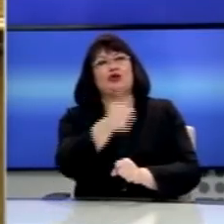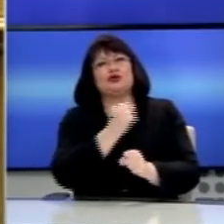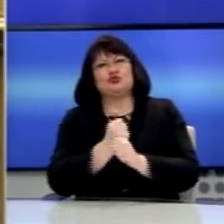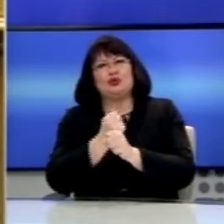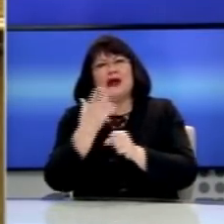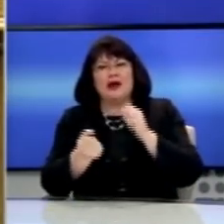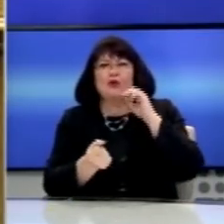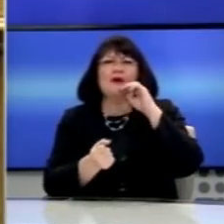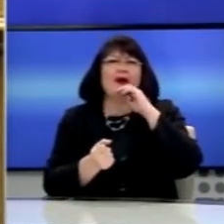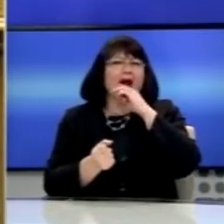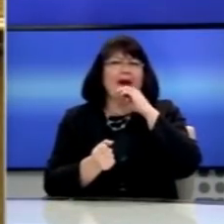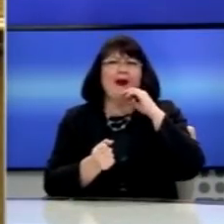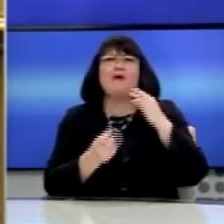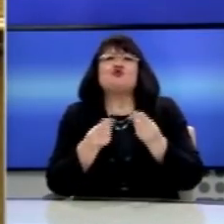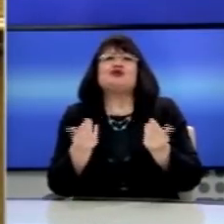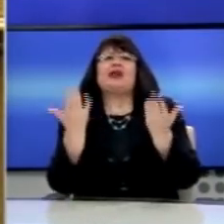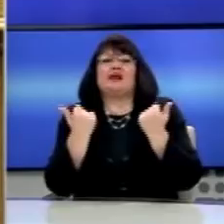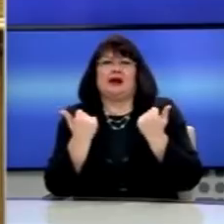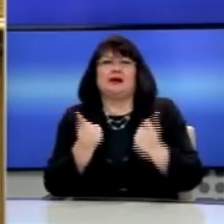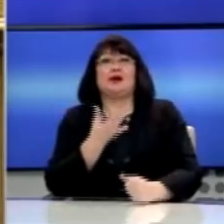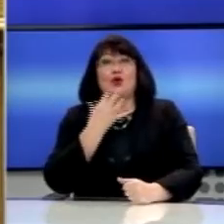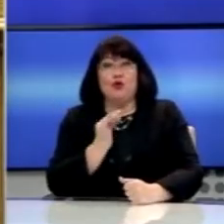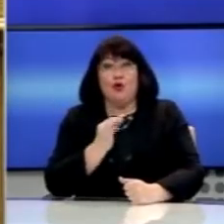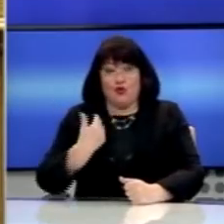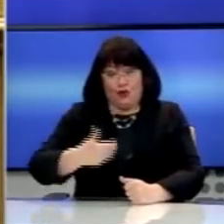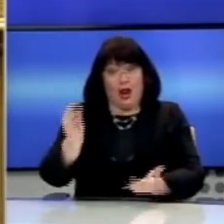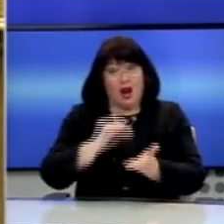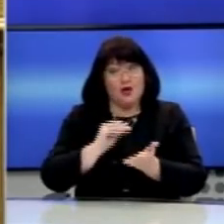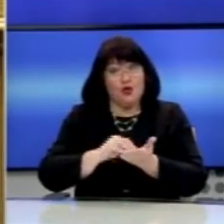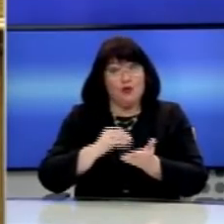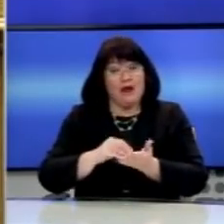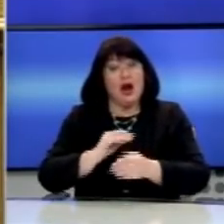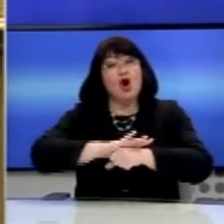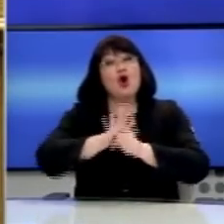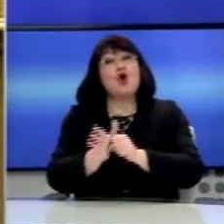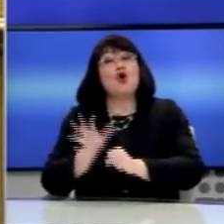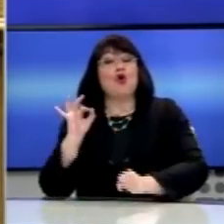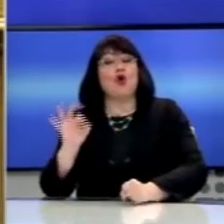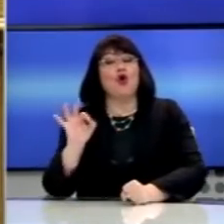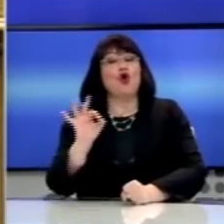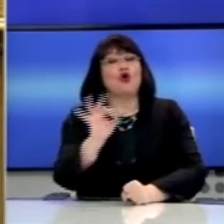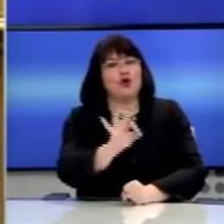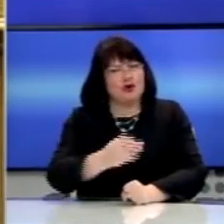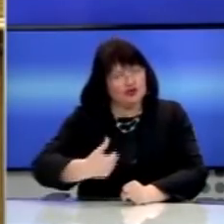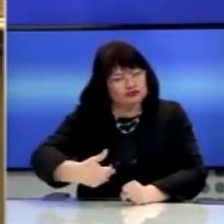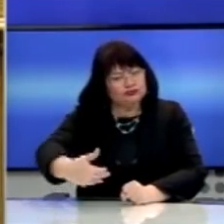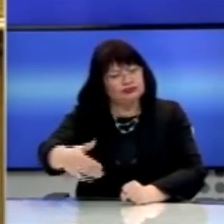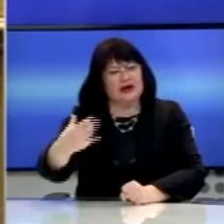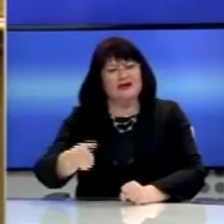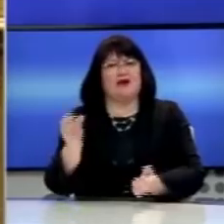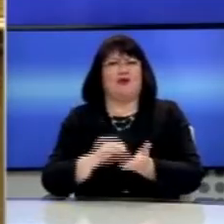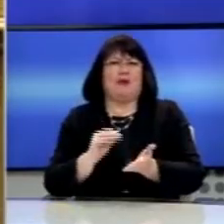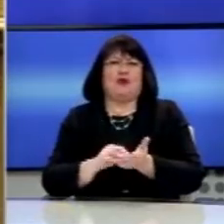μόνο γιατί η πανδημία έχει ακόμα πολύ δρόμο, αλλά και γιατί οι